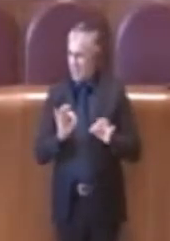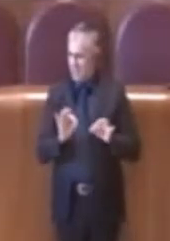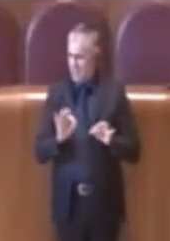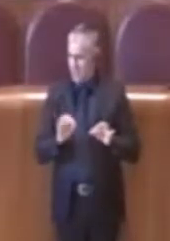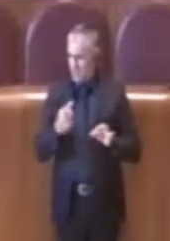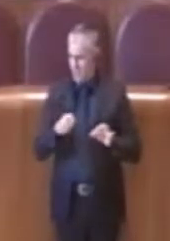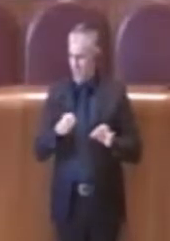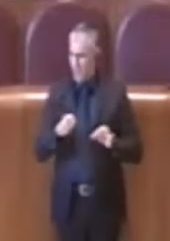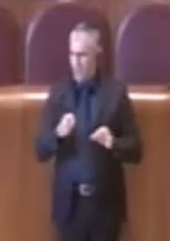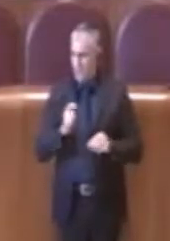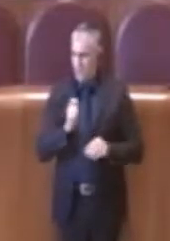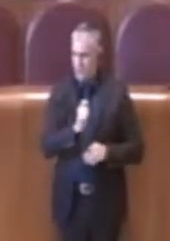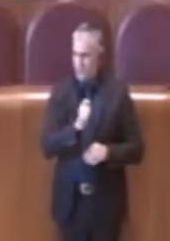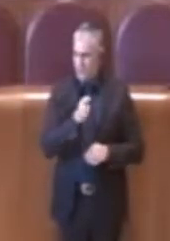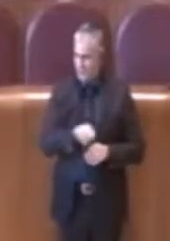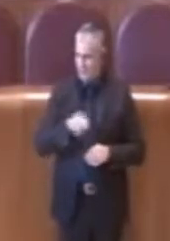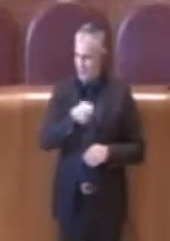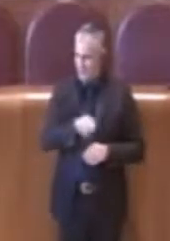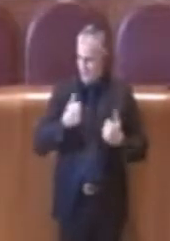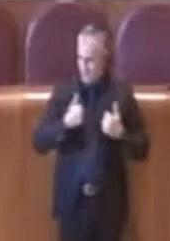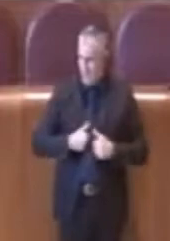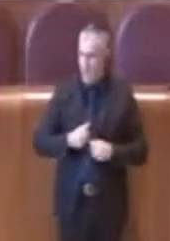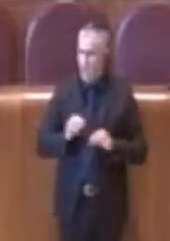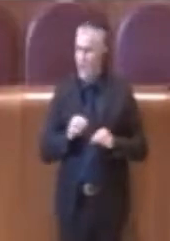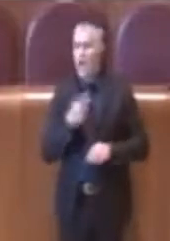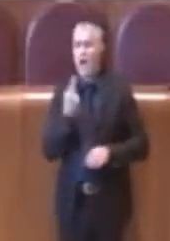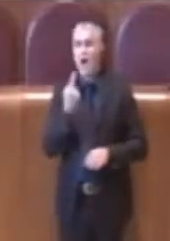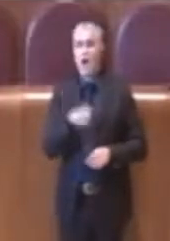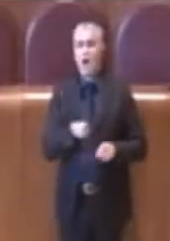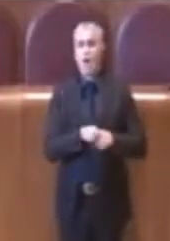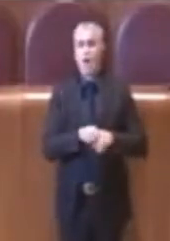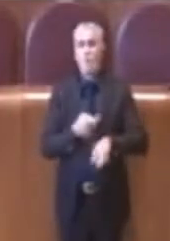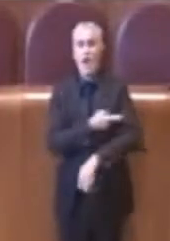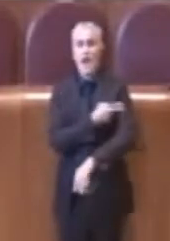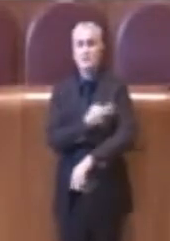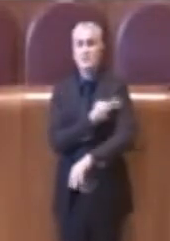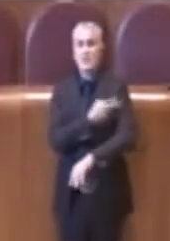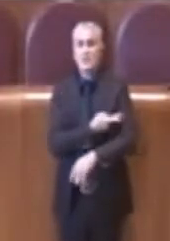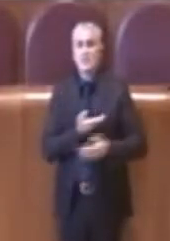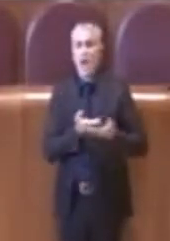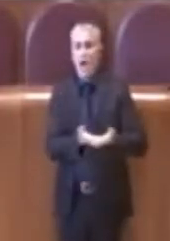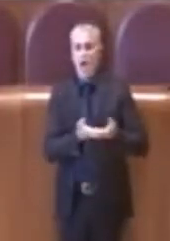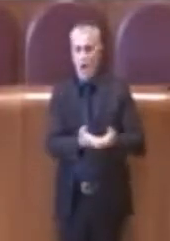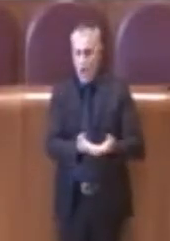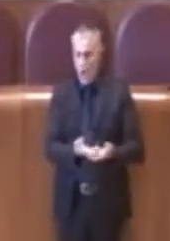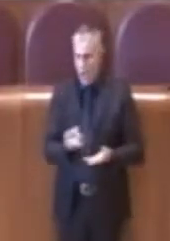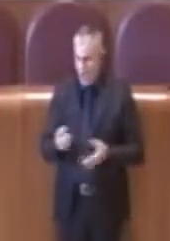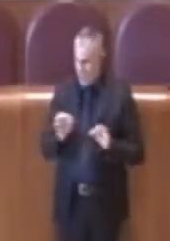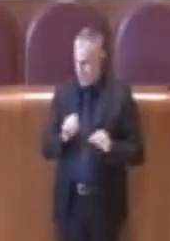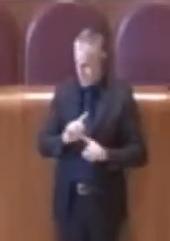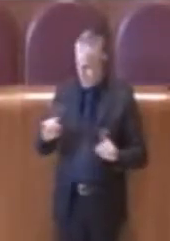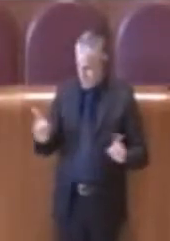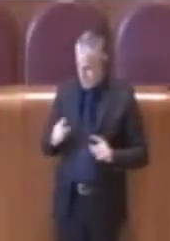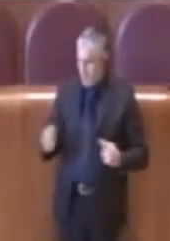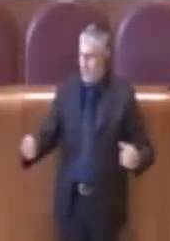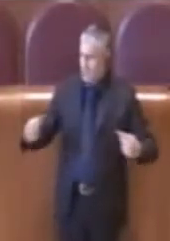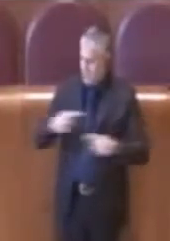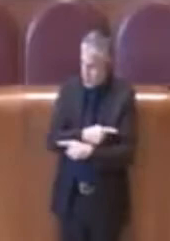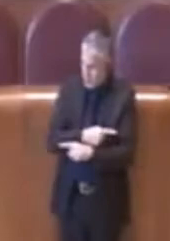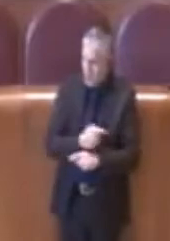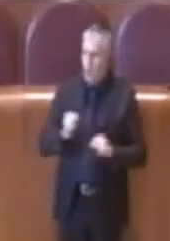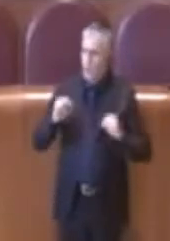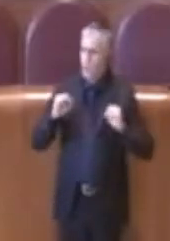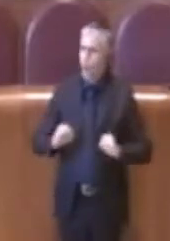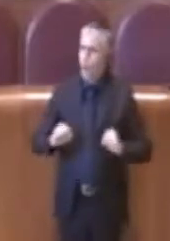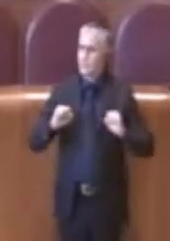mero assistenzialismo, e invece quello che in realtà è una, dare una possibilità alle persone